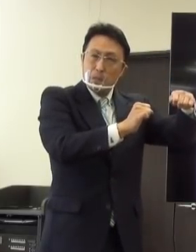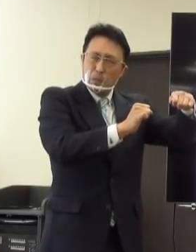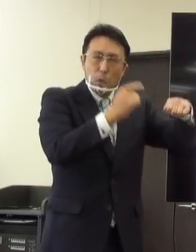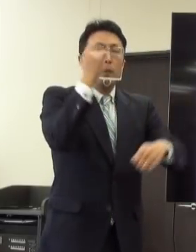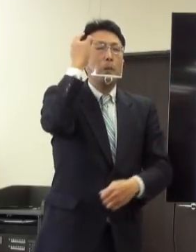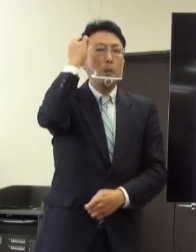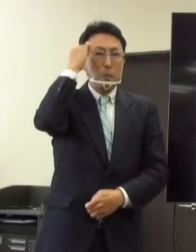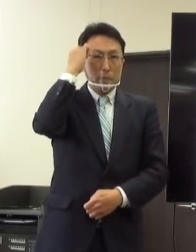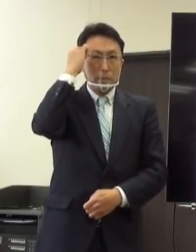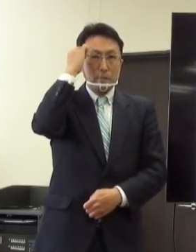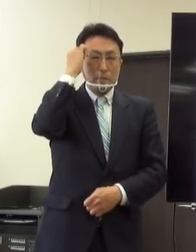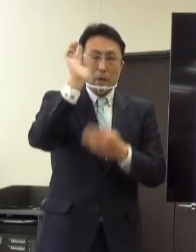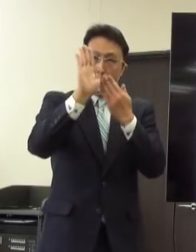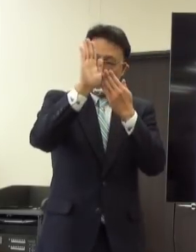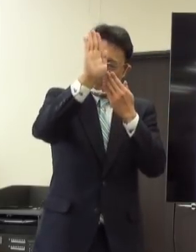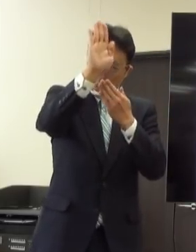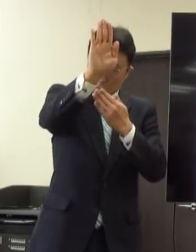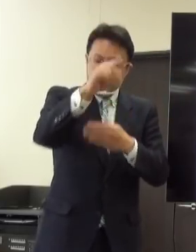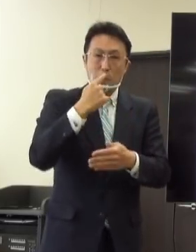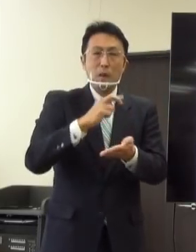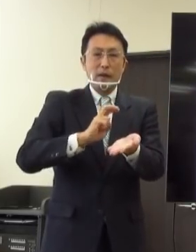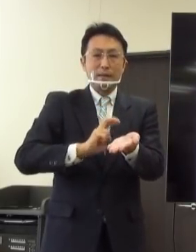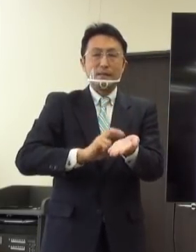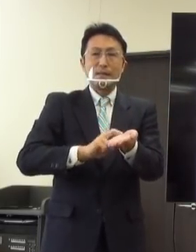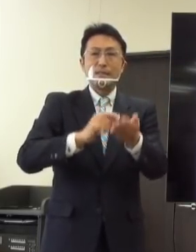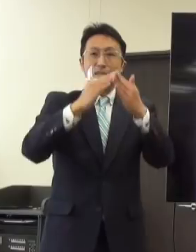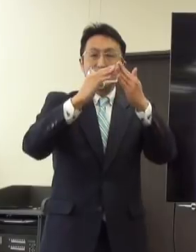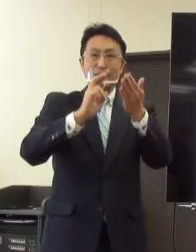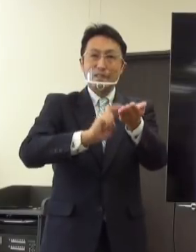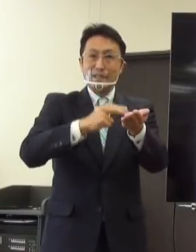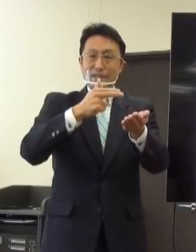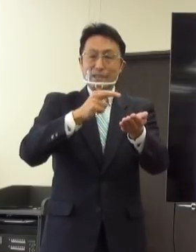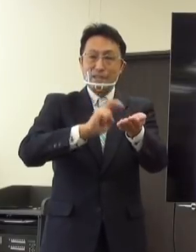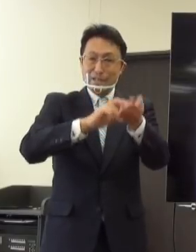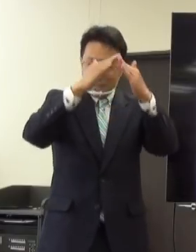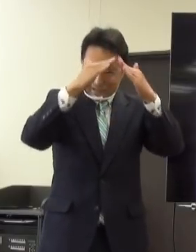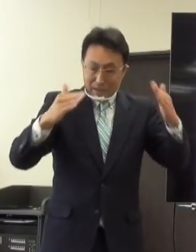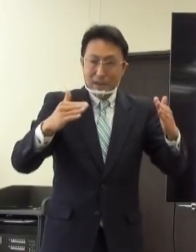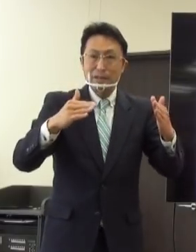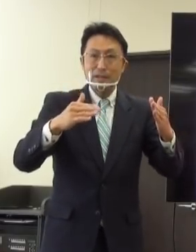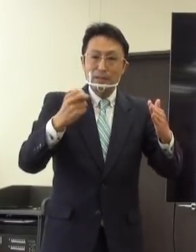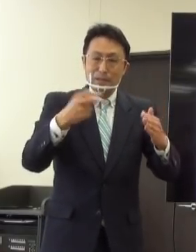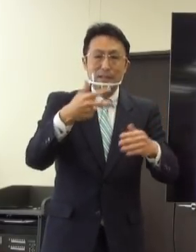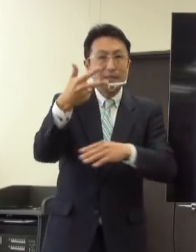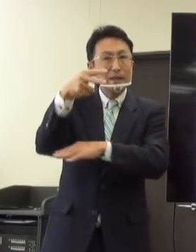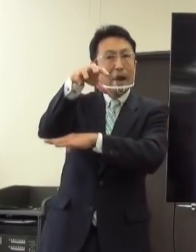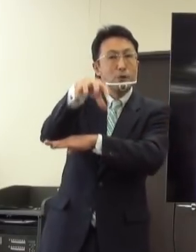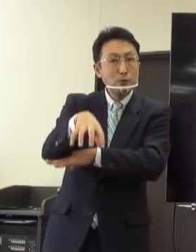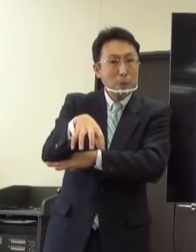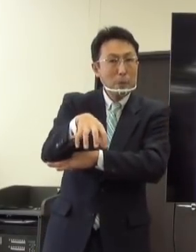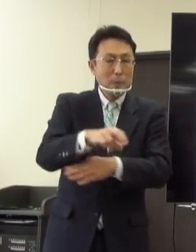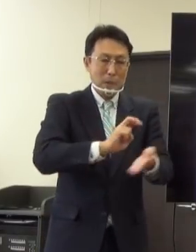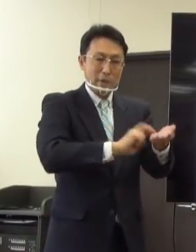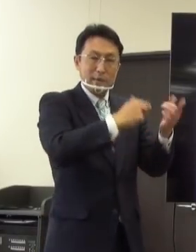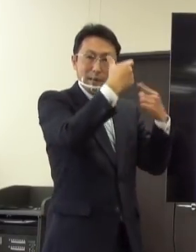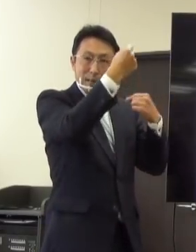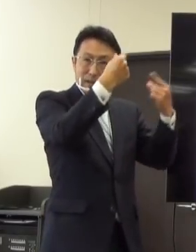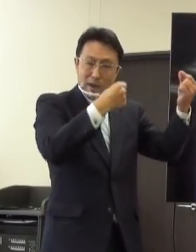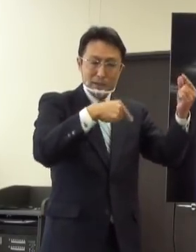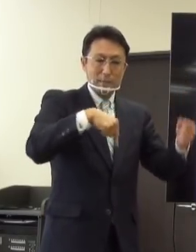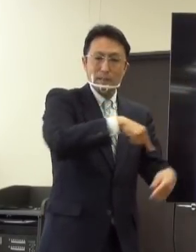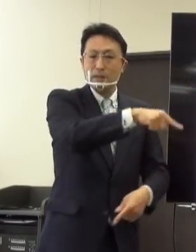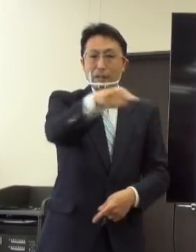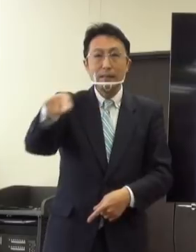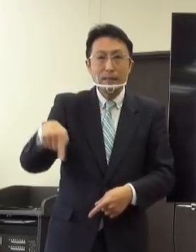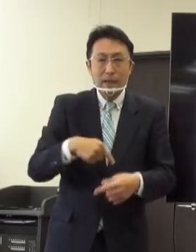また医師会内、また市役所と、それと、医大と三者で